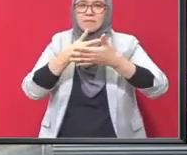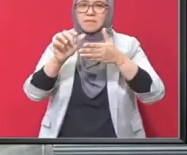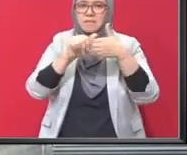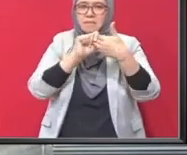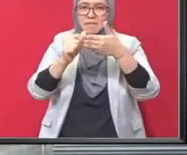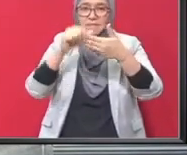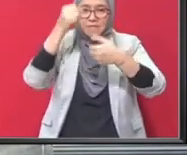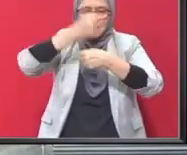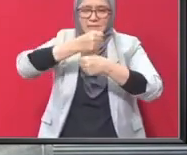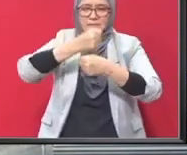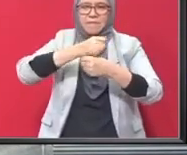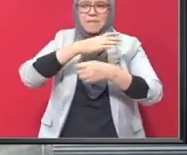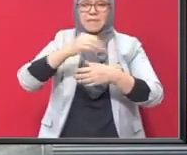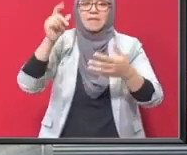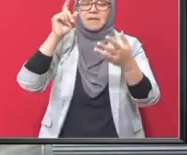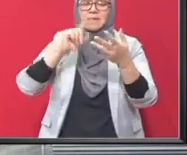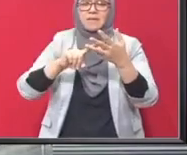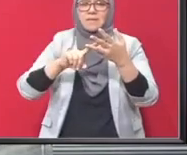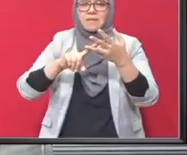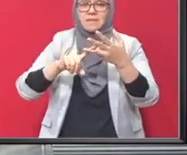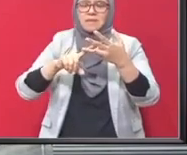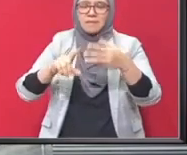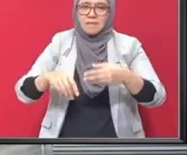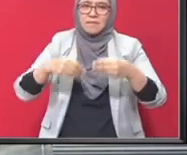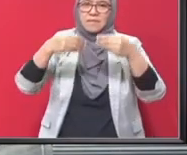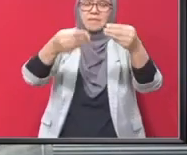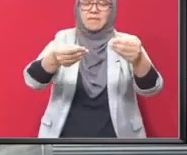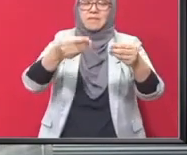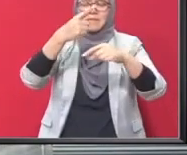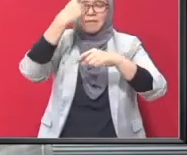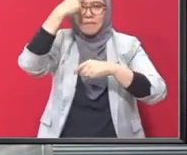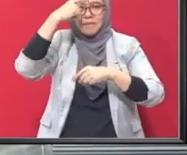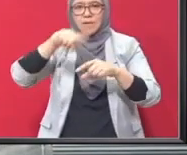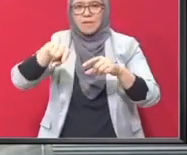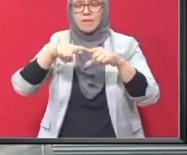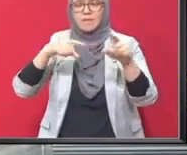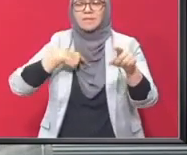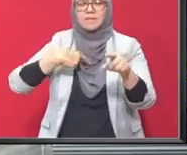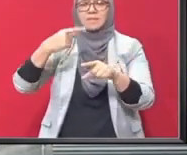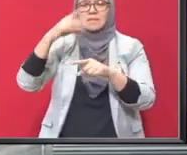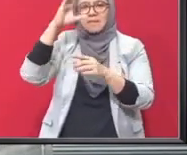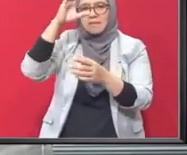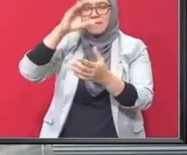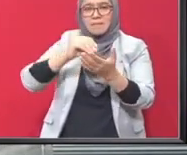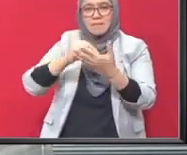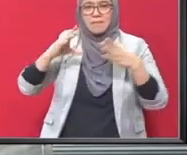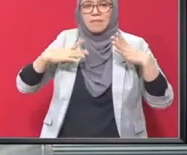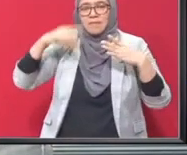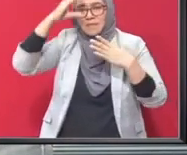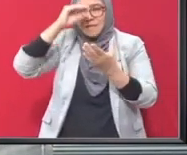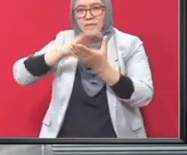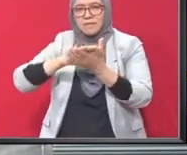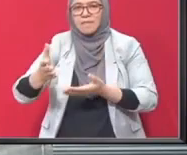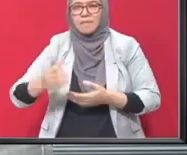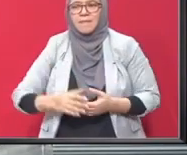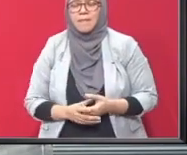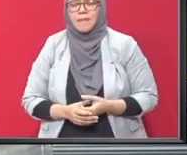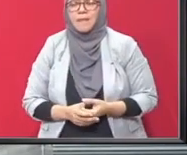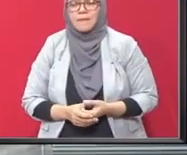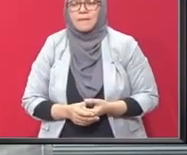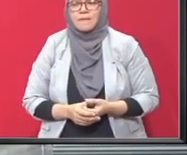wujudkan PT Niti perjuangan untuk laki-laki gila nih matang pot Makasih ya yo